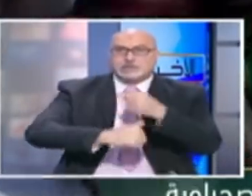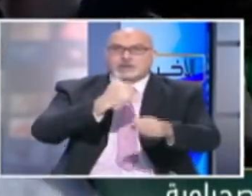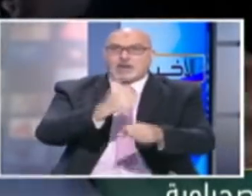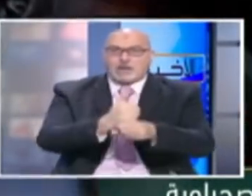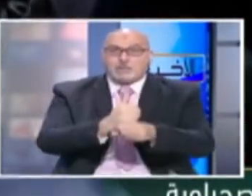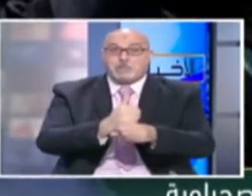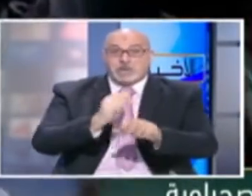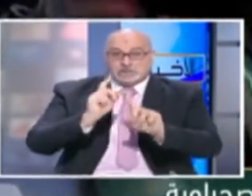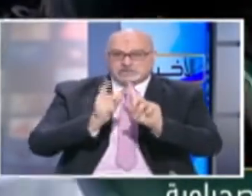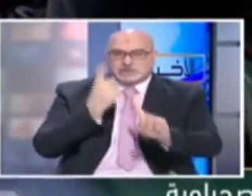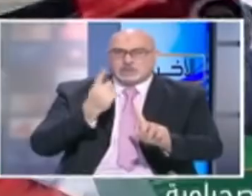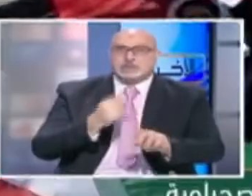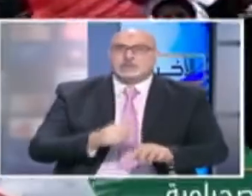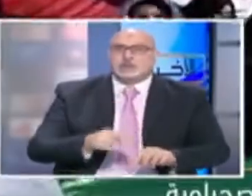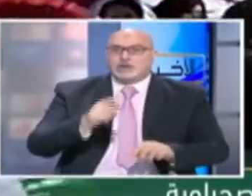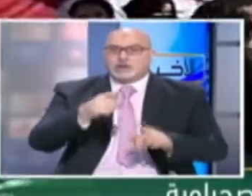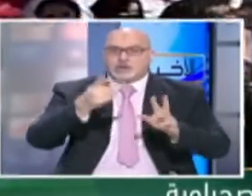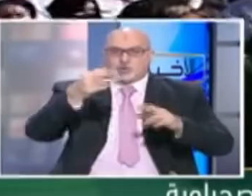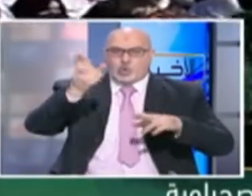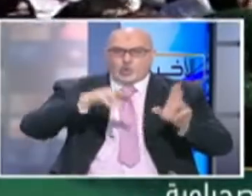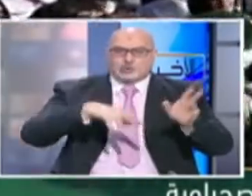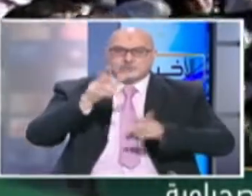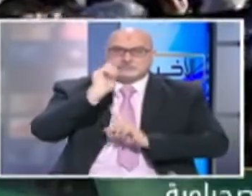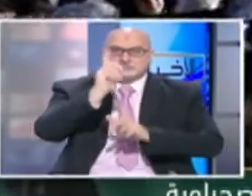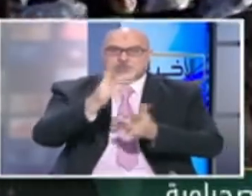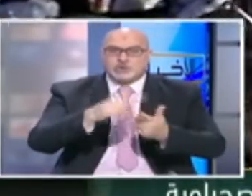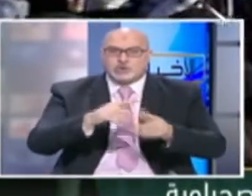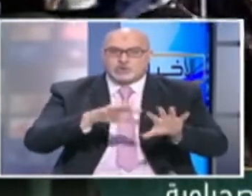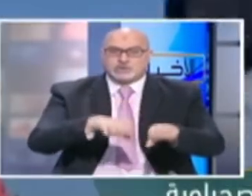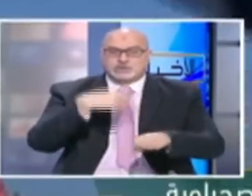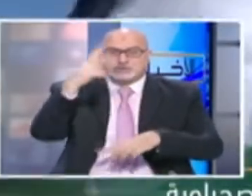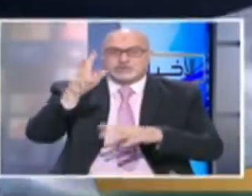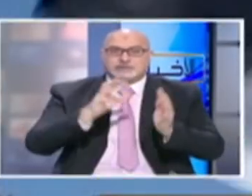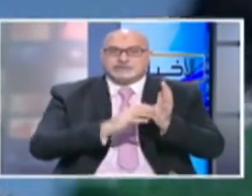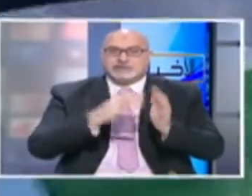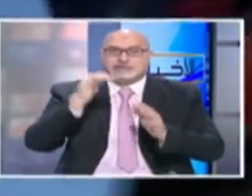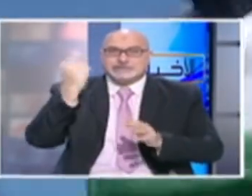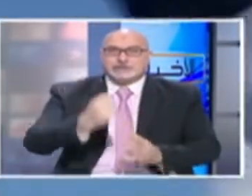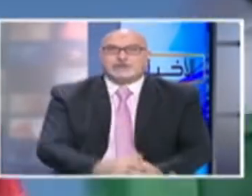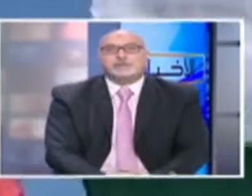ظروف خاصة ميزها عودة الكفاح المسلح في الأراضي الصحراوية.